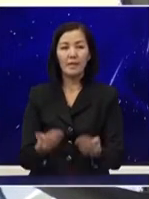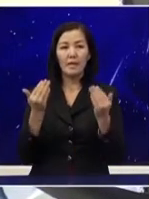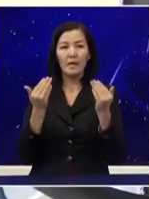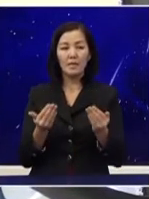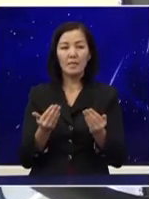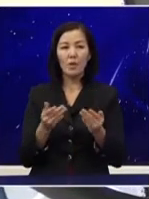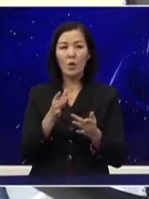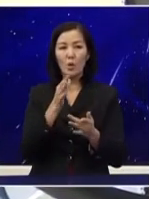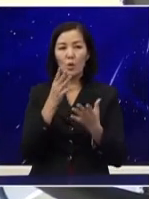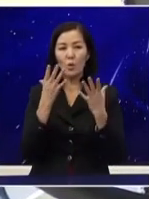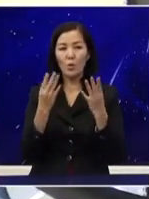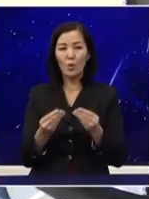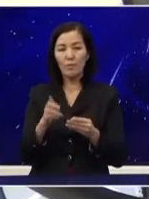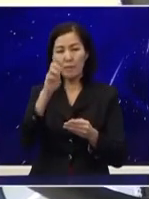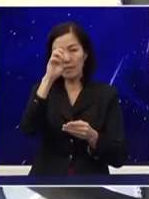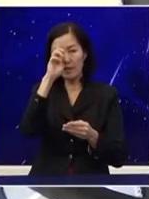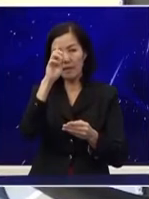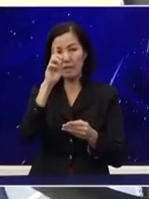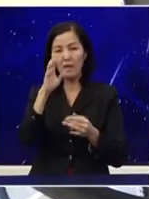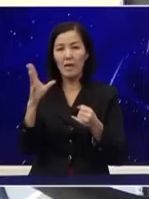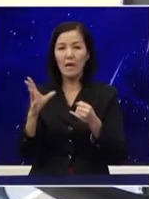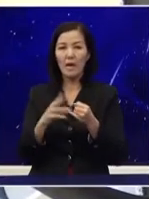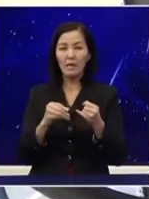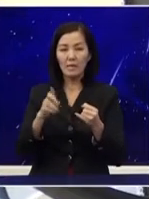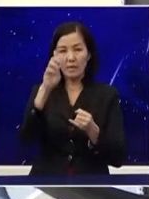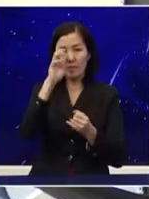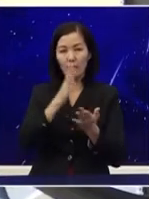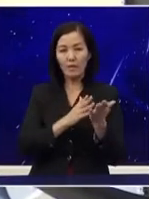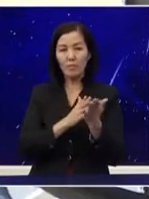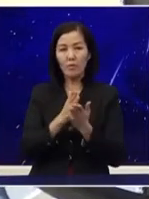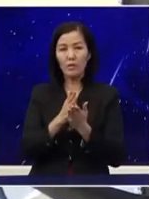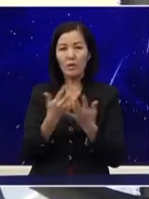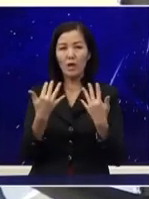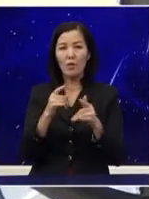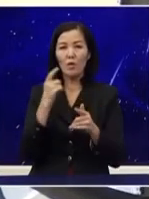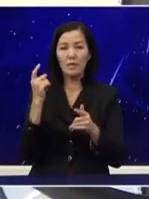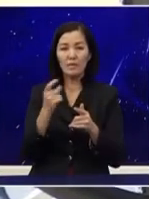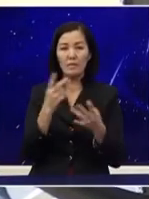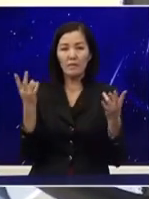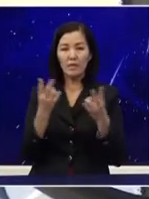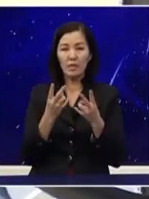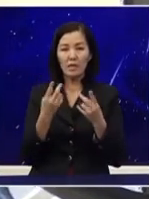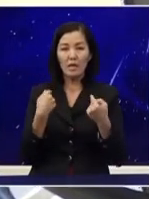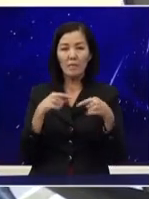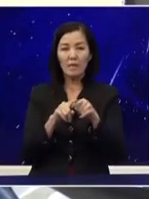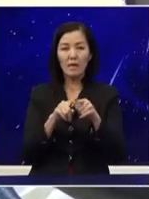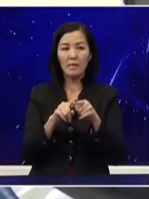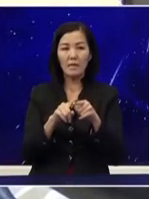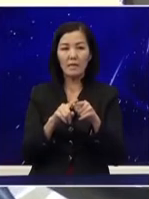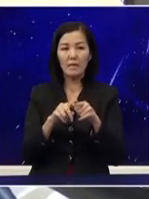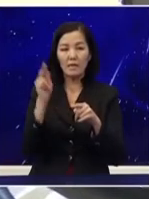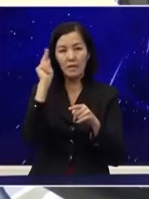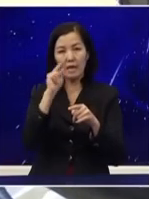таңда мемлекетіміз аграрлы мемлекет болғандықтан ауыл шаруашылығына керекті механизаторларды